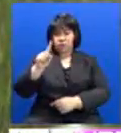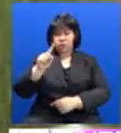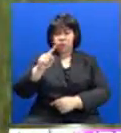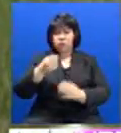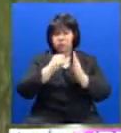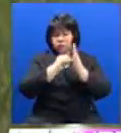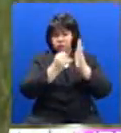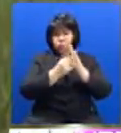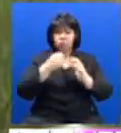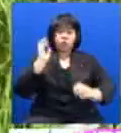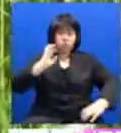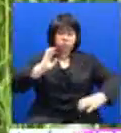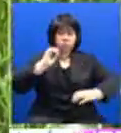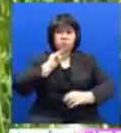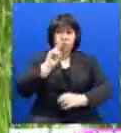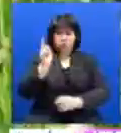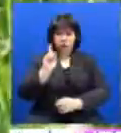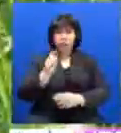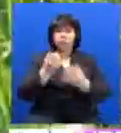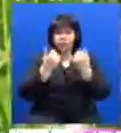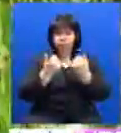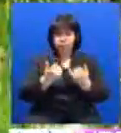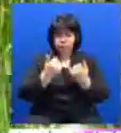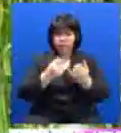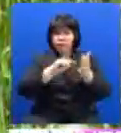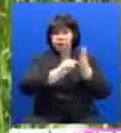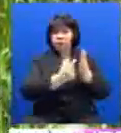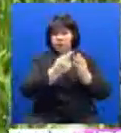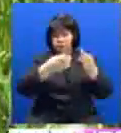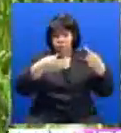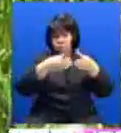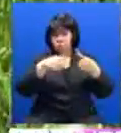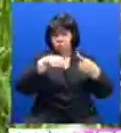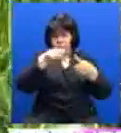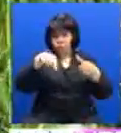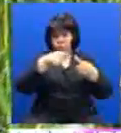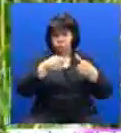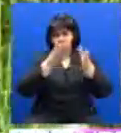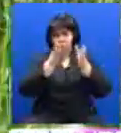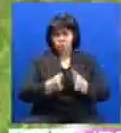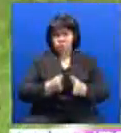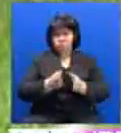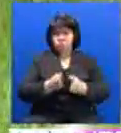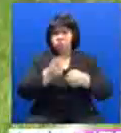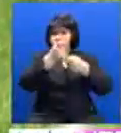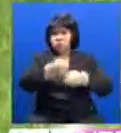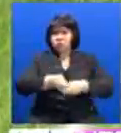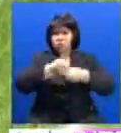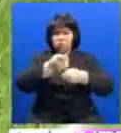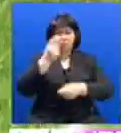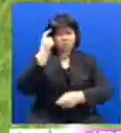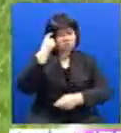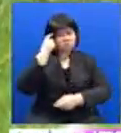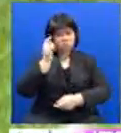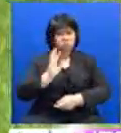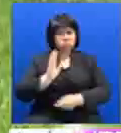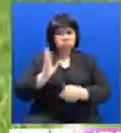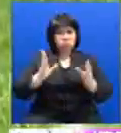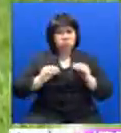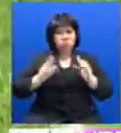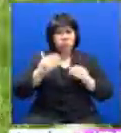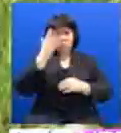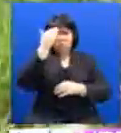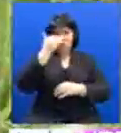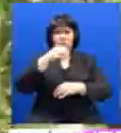ที่13ลพบุรีบอกว่าในช่วงแรกกำลังพลส่วนใหญ่ลูกชาวนาไม่เห็นด้วยกับการที่จะต้องมาเรียนรู้การทำนาดังกล่